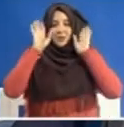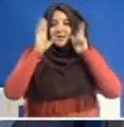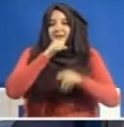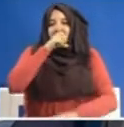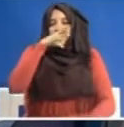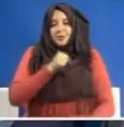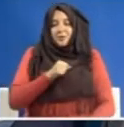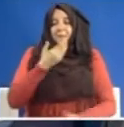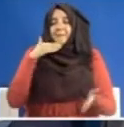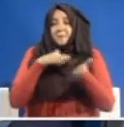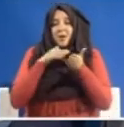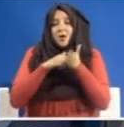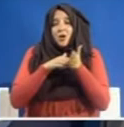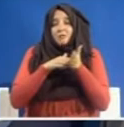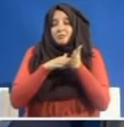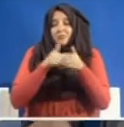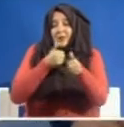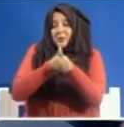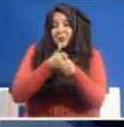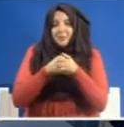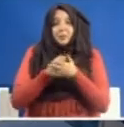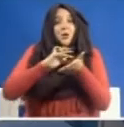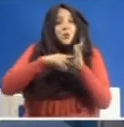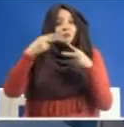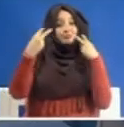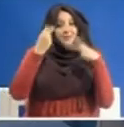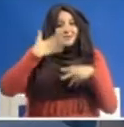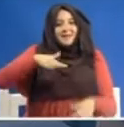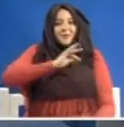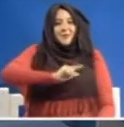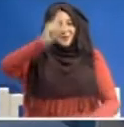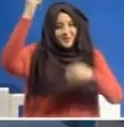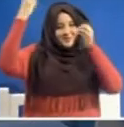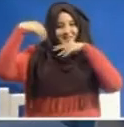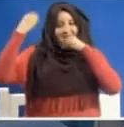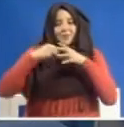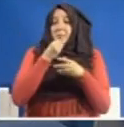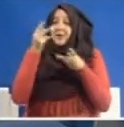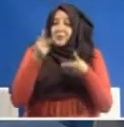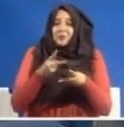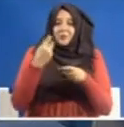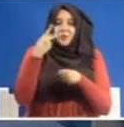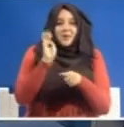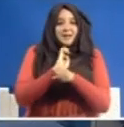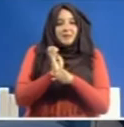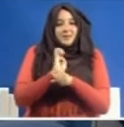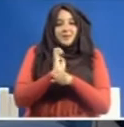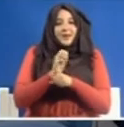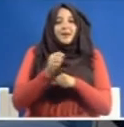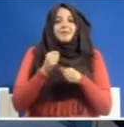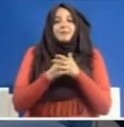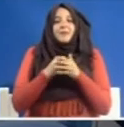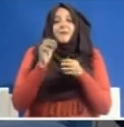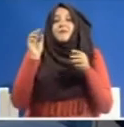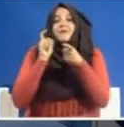عليه وسلم، شهيدنا الأعزاء في كل مكان. سلام الله عليكم ورحمته تعالى وبركاته. أهلا وسهلا بكم في عدد جديد من برنامجكم